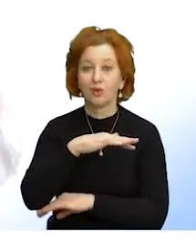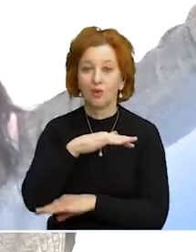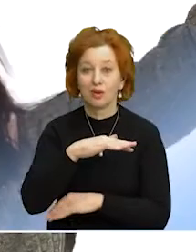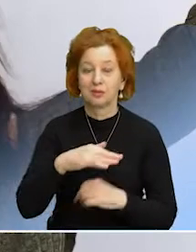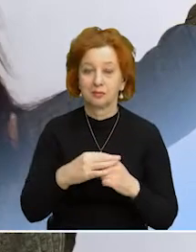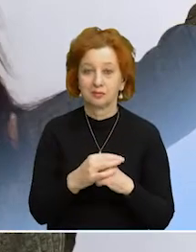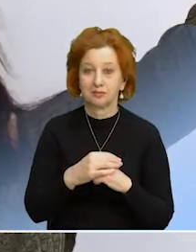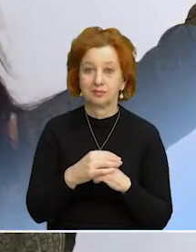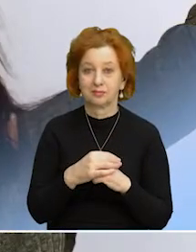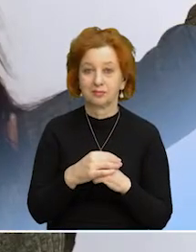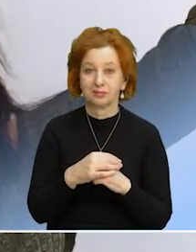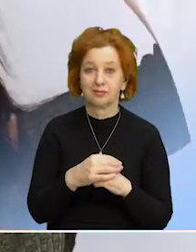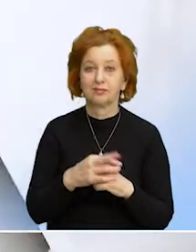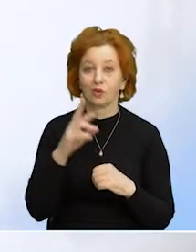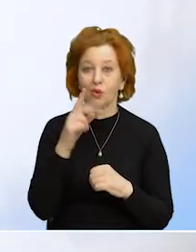рукой.